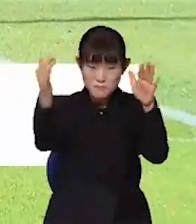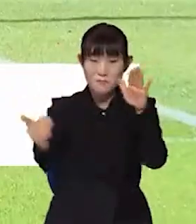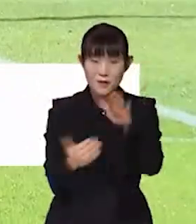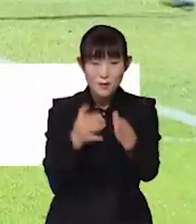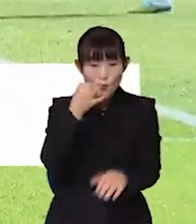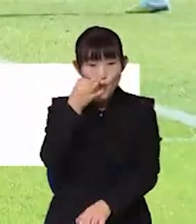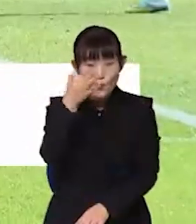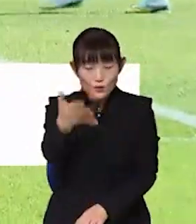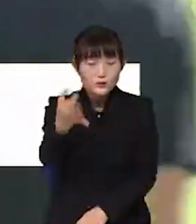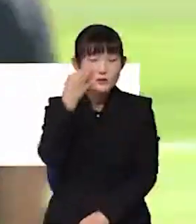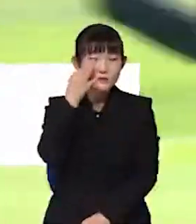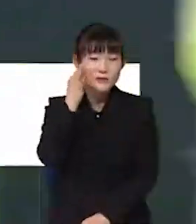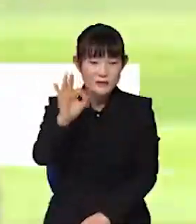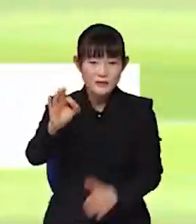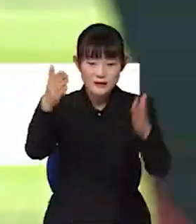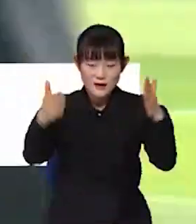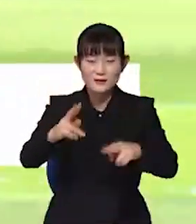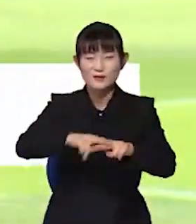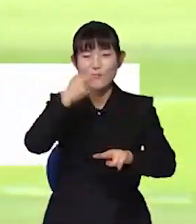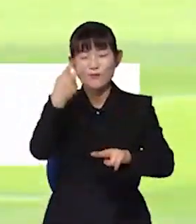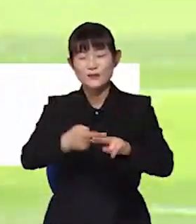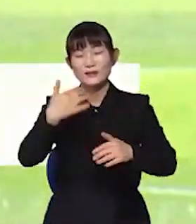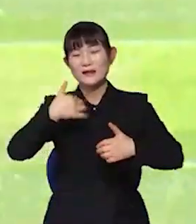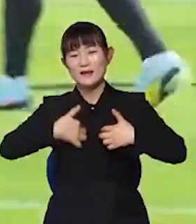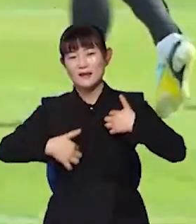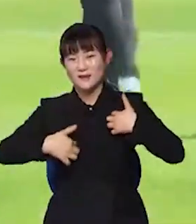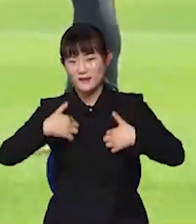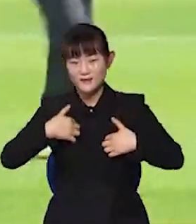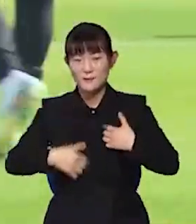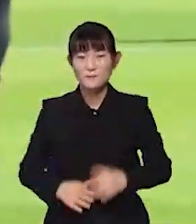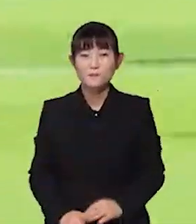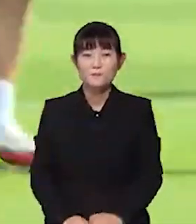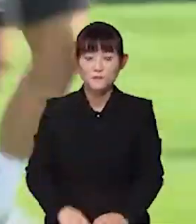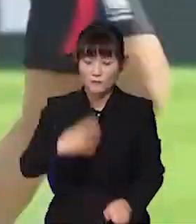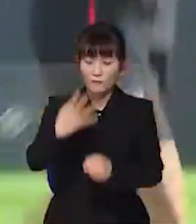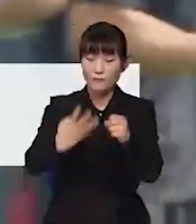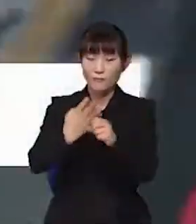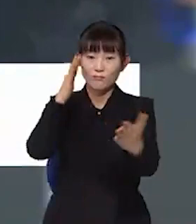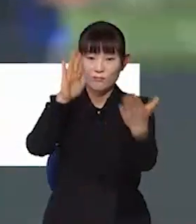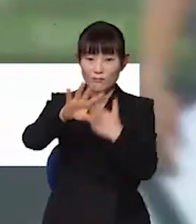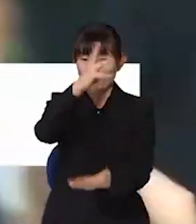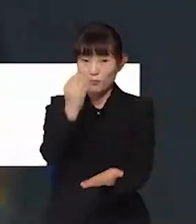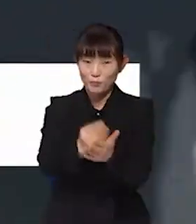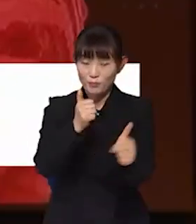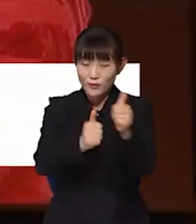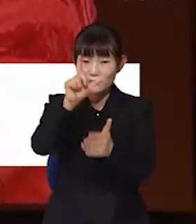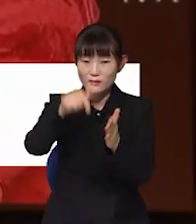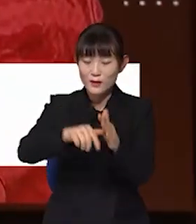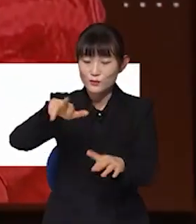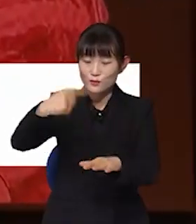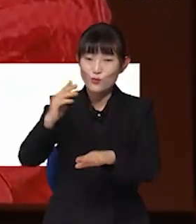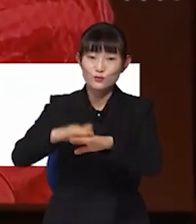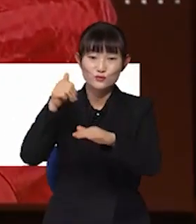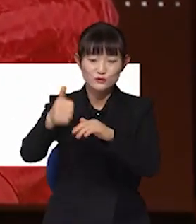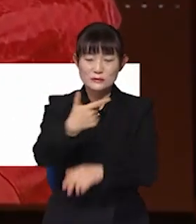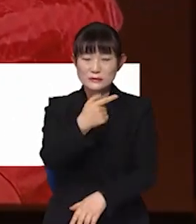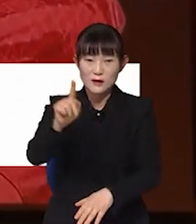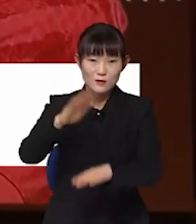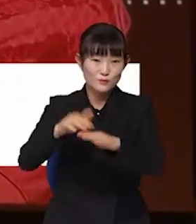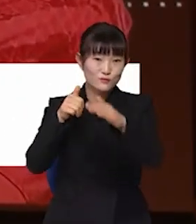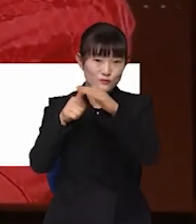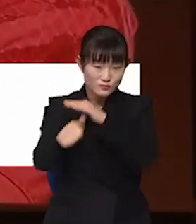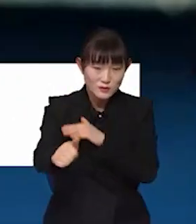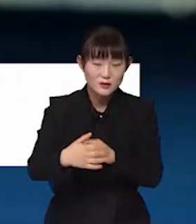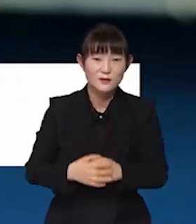선사한 10여일간의 선물에 즐거움을 만끽했습니다. 4년 뒤 월드컵에서는 조규성, 나상호 등 지역